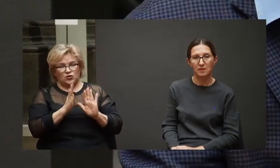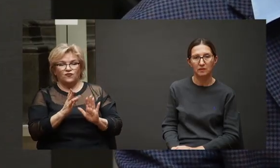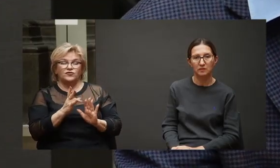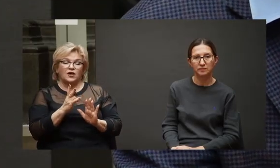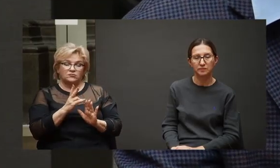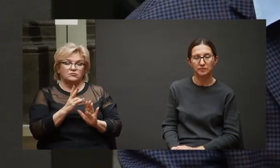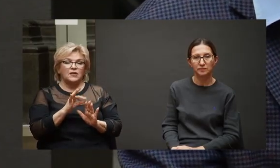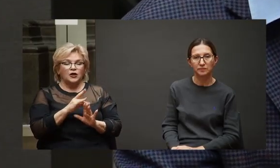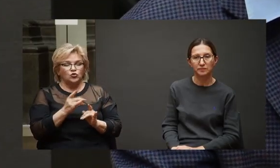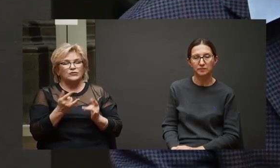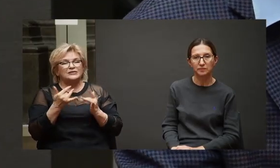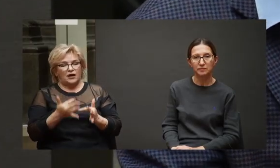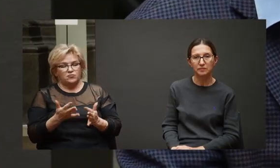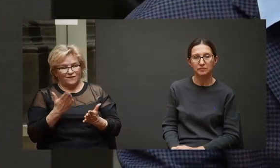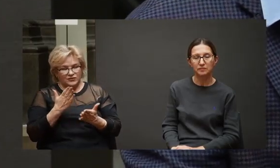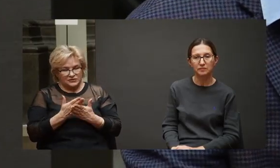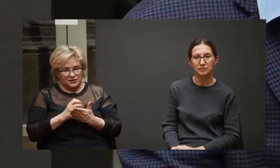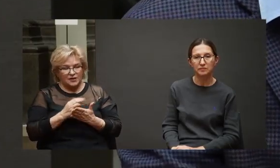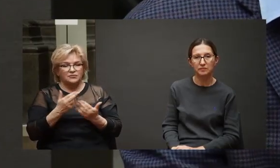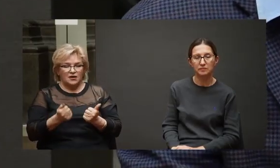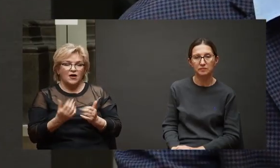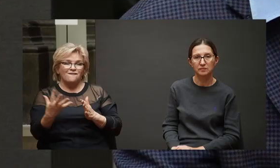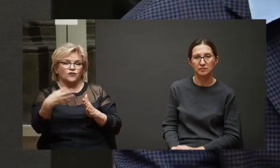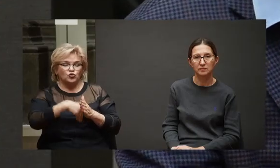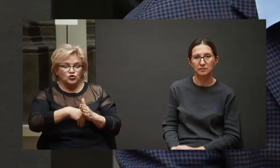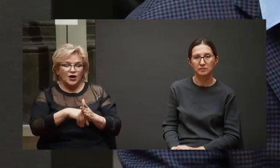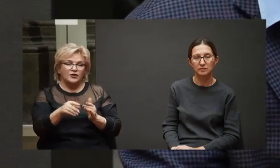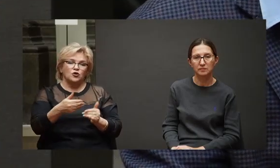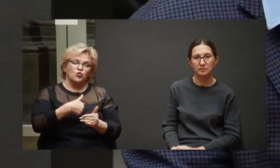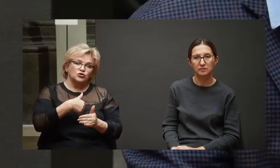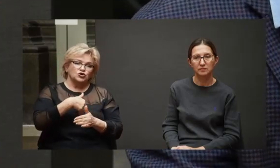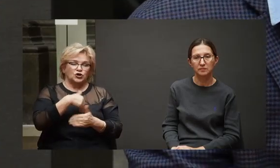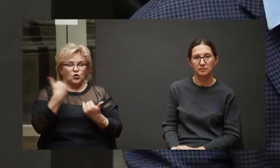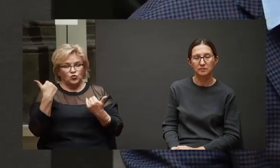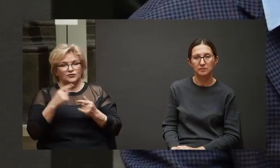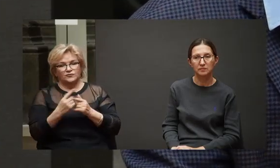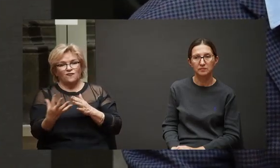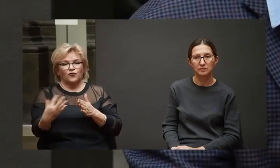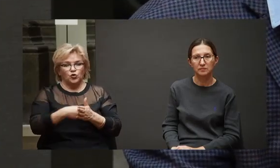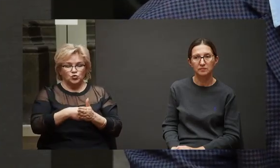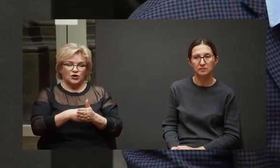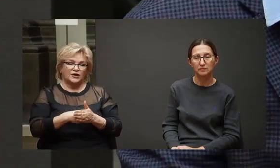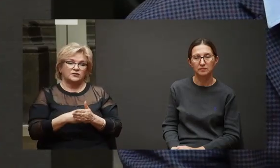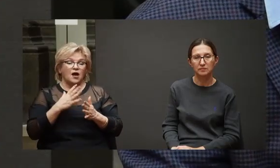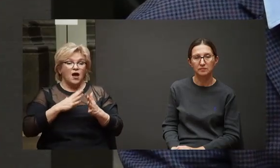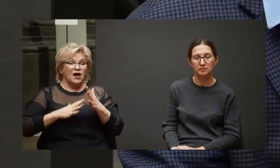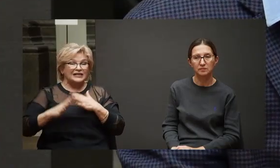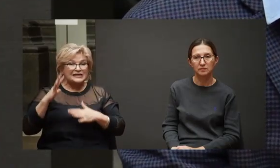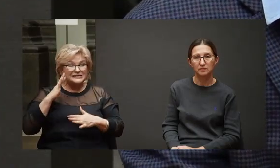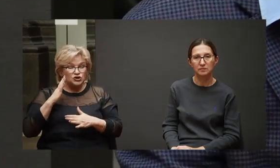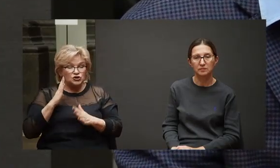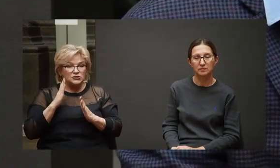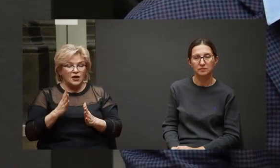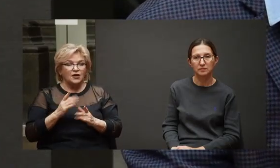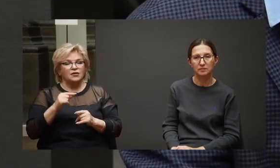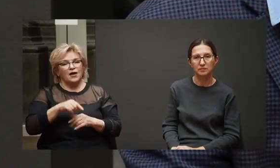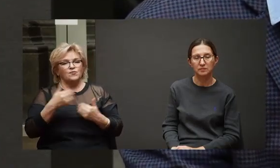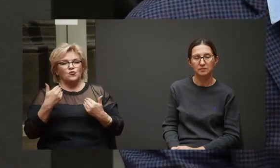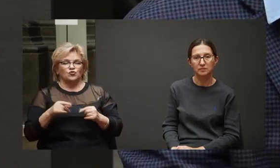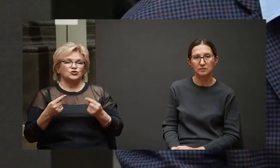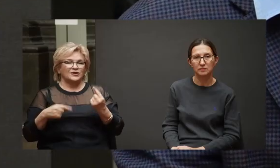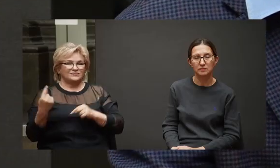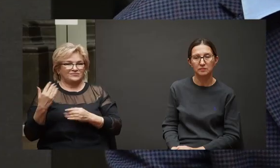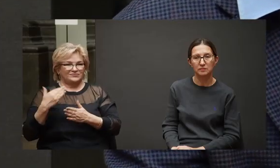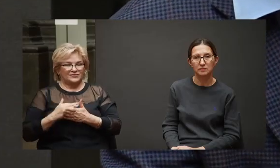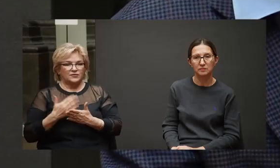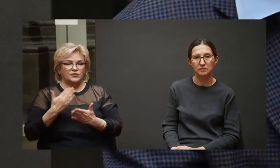Оно требовательно, оно включает тебя, хочешь ты того этого или не хочешь. Классическое – там уже различие,